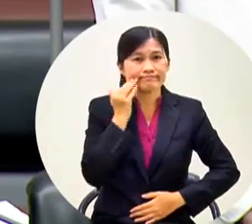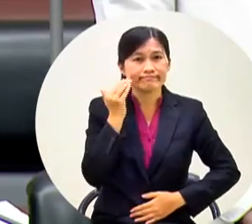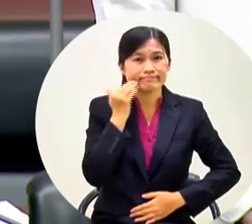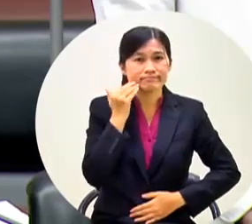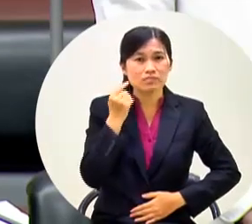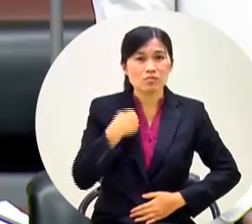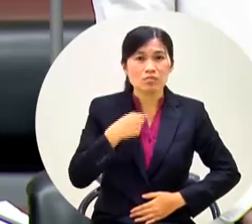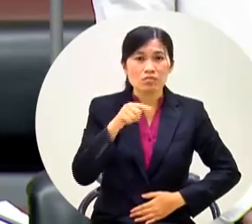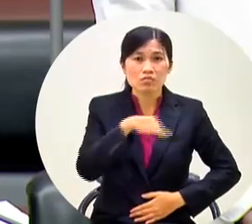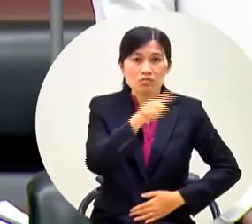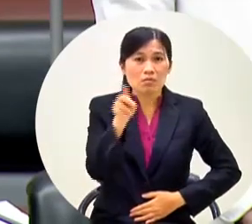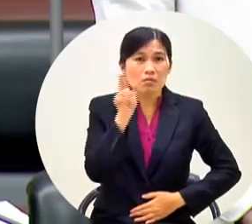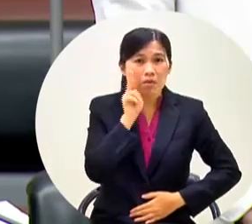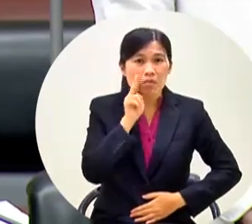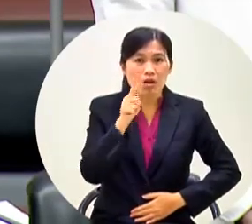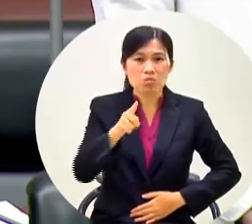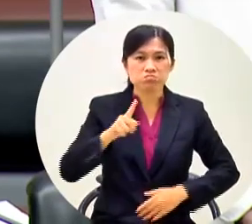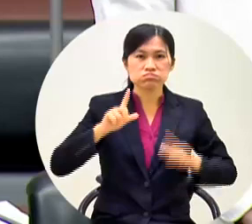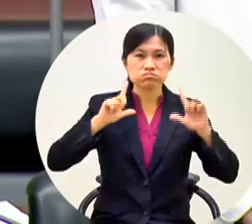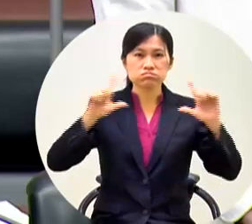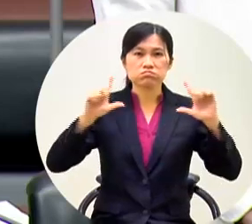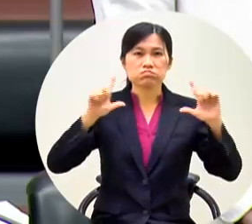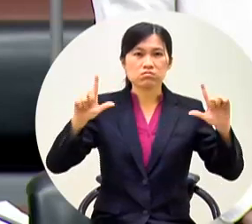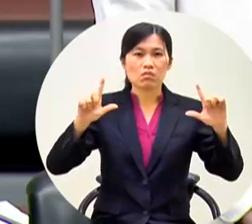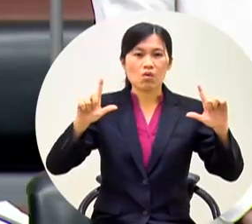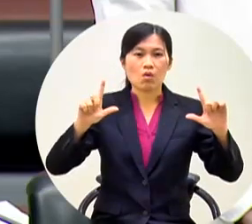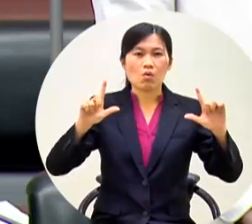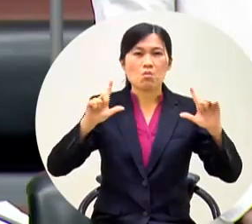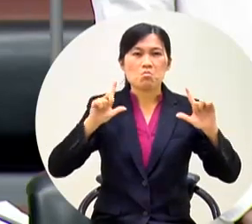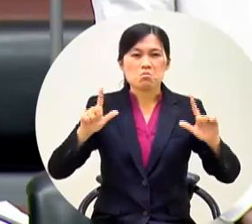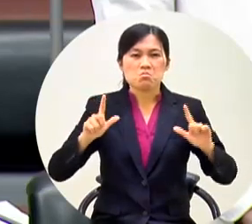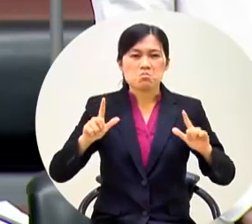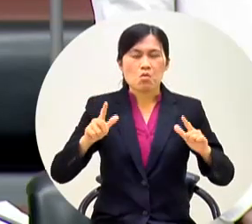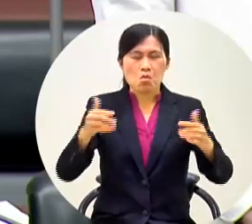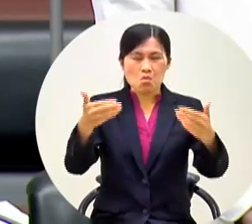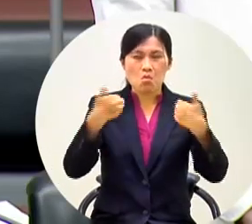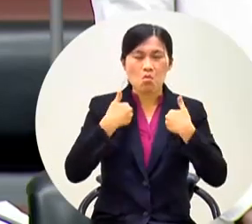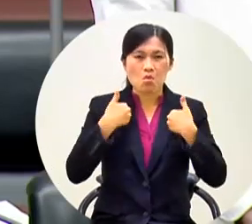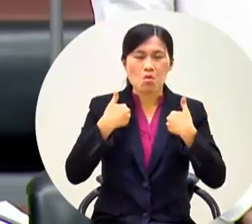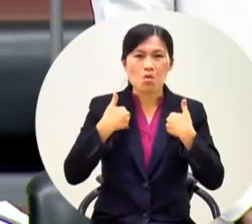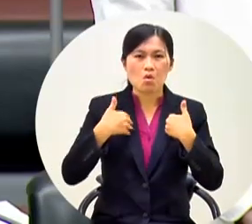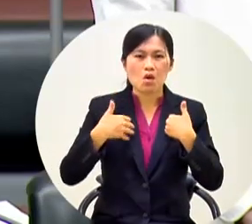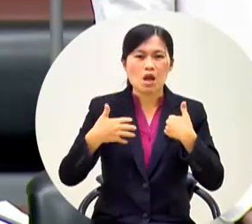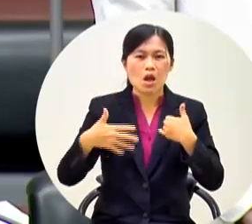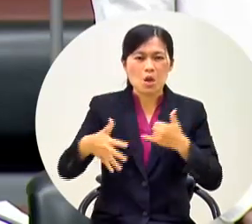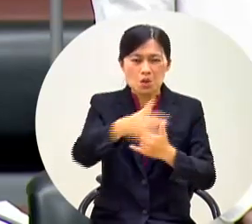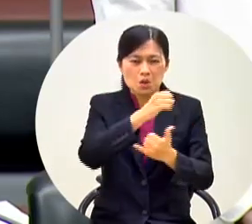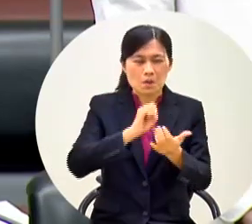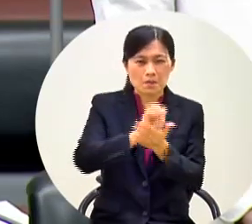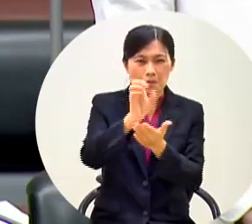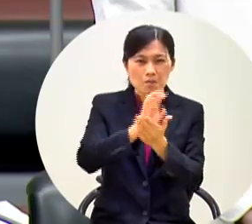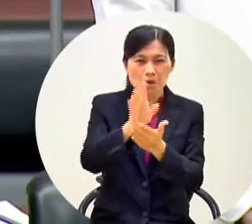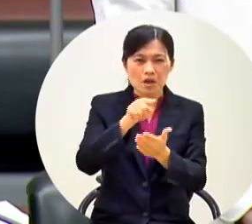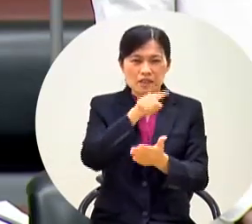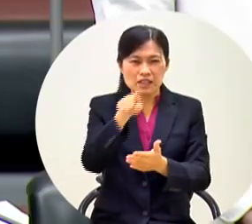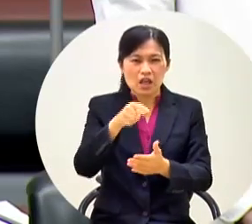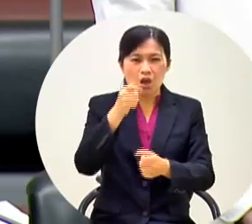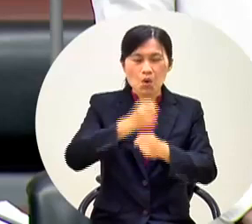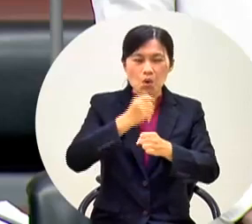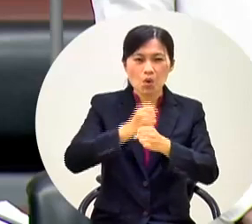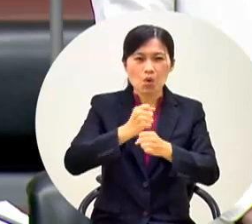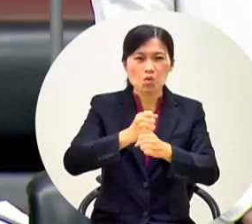的面对高雄市议会的监督，跟全国的民众报告他施政多有感，预算编得多好。但是他没